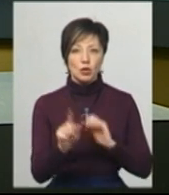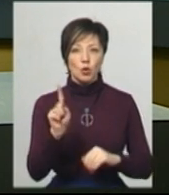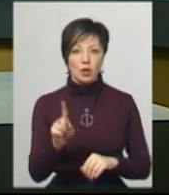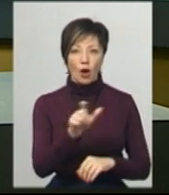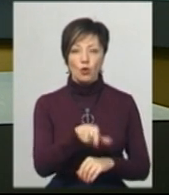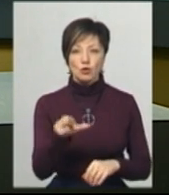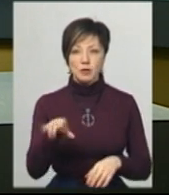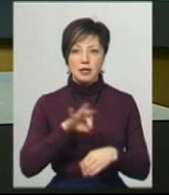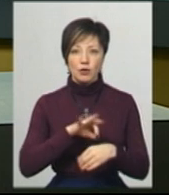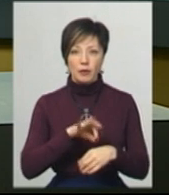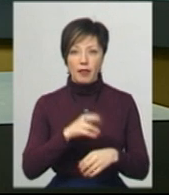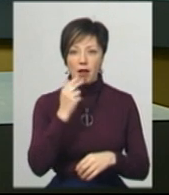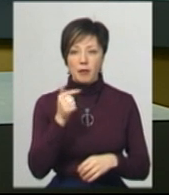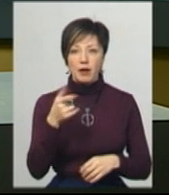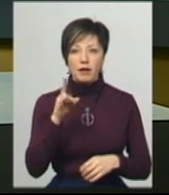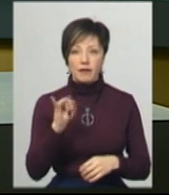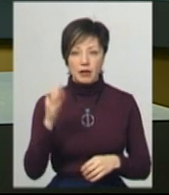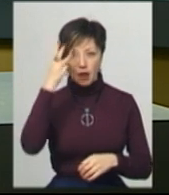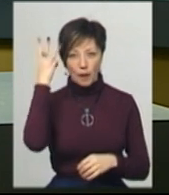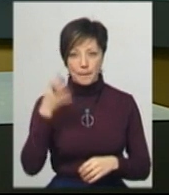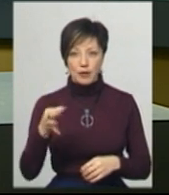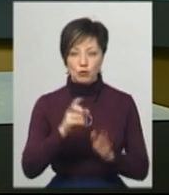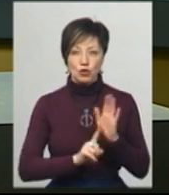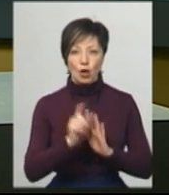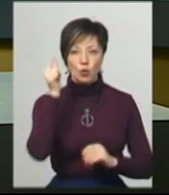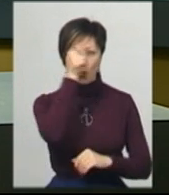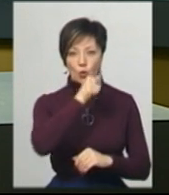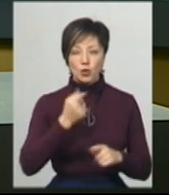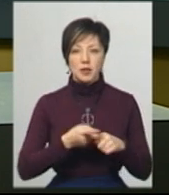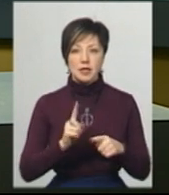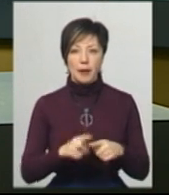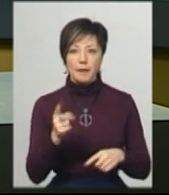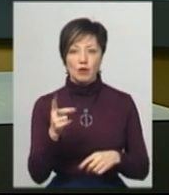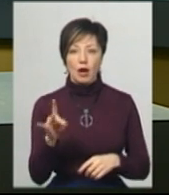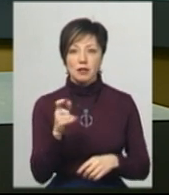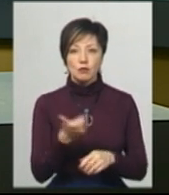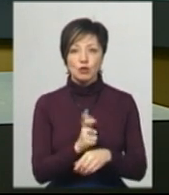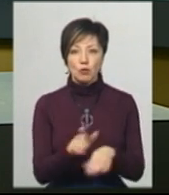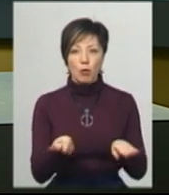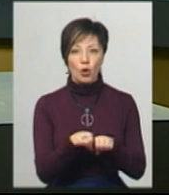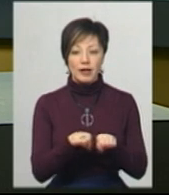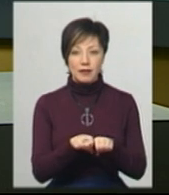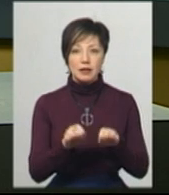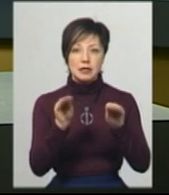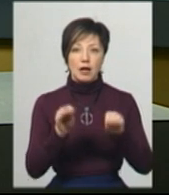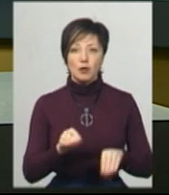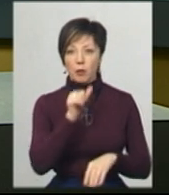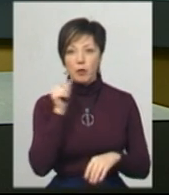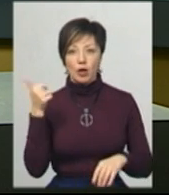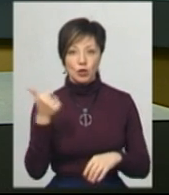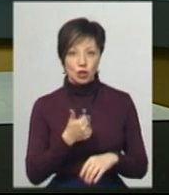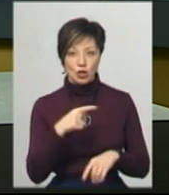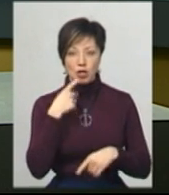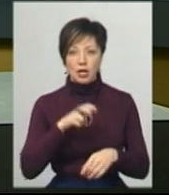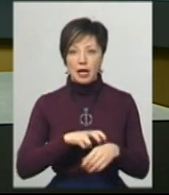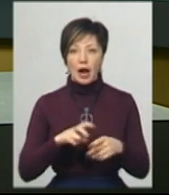8461 особа захворіла на грип та ГРВІ на Хмельниччині від початку року. Це у 1,5 рази більше порівняно із даними попереднього тижня,